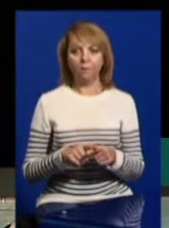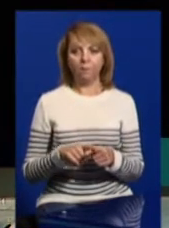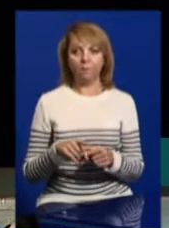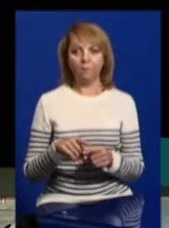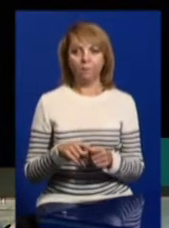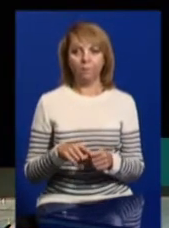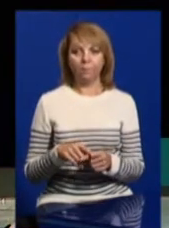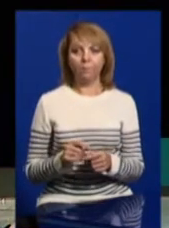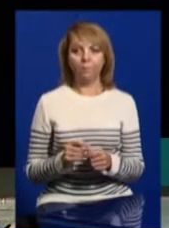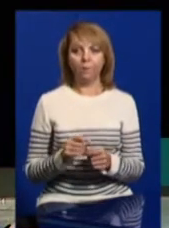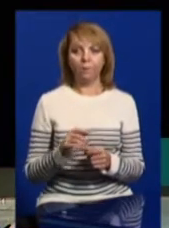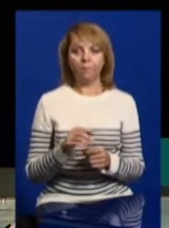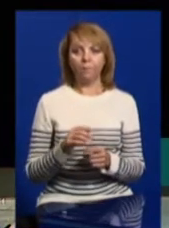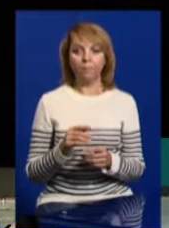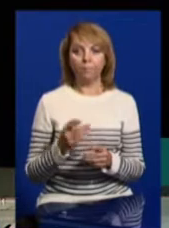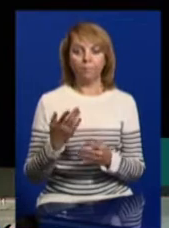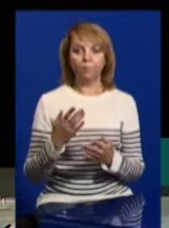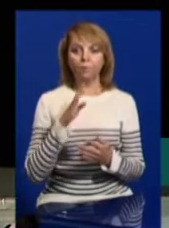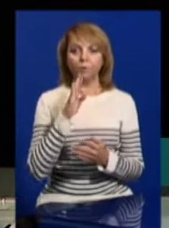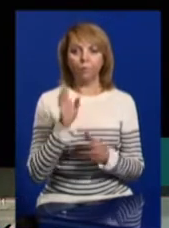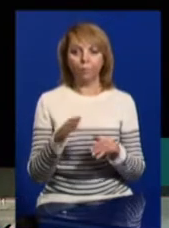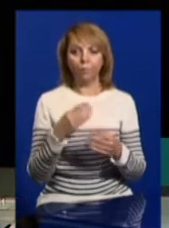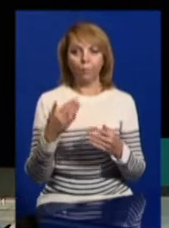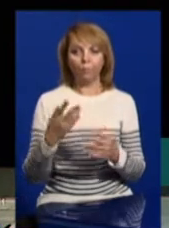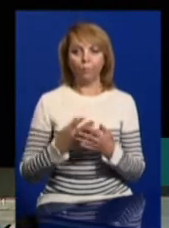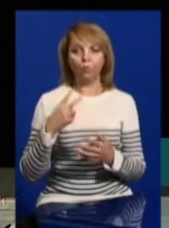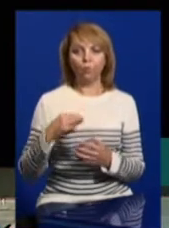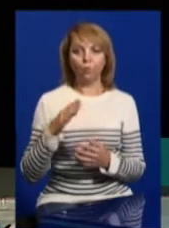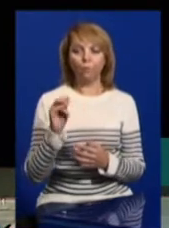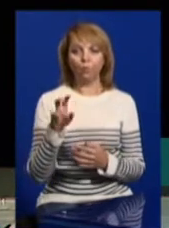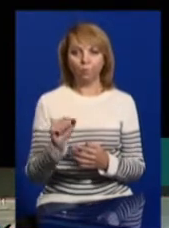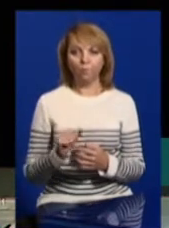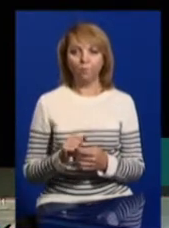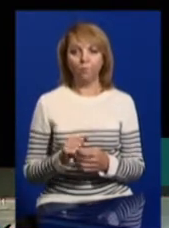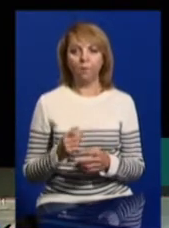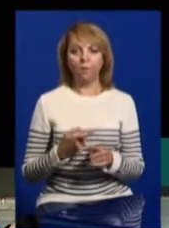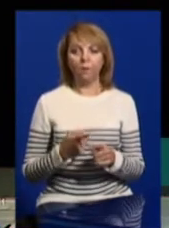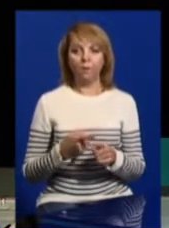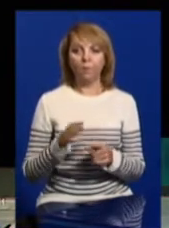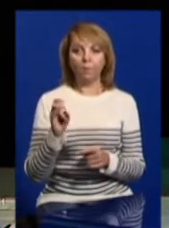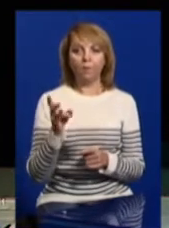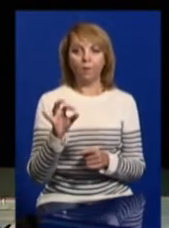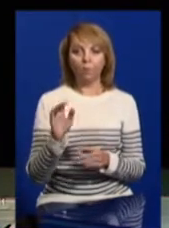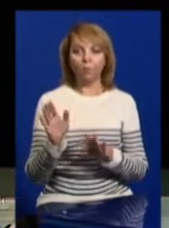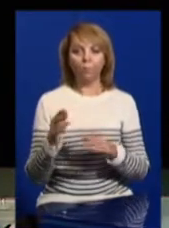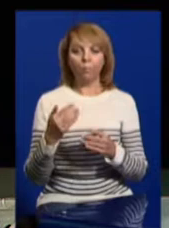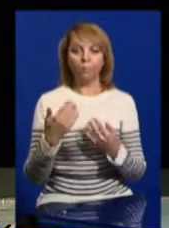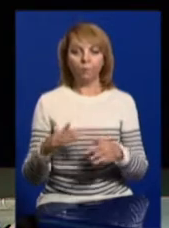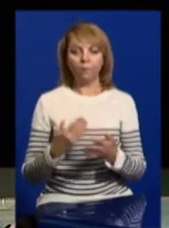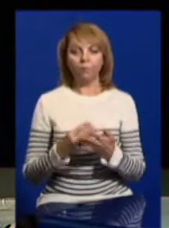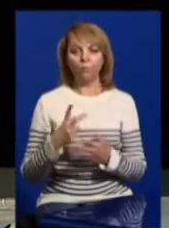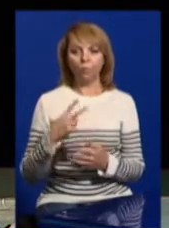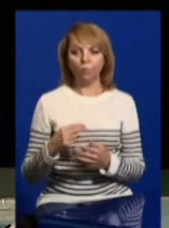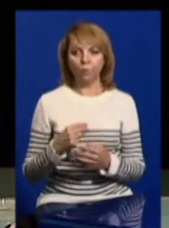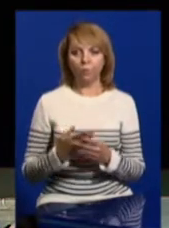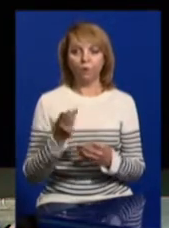Фабріс Людмила Васильівна, яка втратила свою доньку та онуку. Це Пономаренко Микола Георгійович, який втратив свою доньку. І